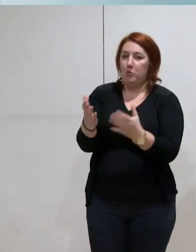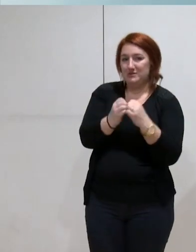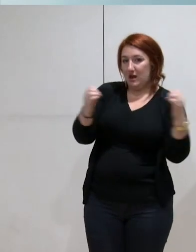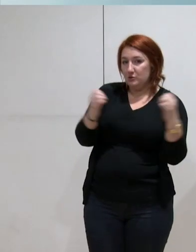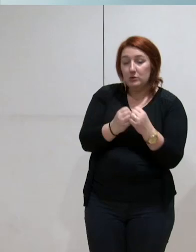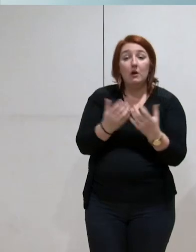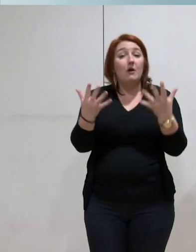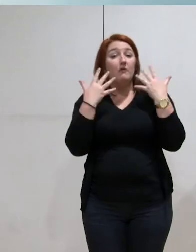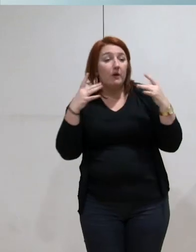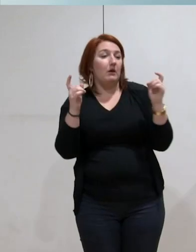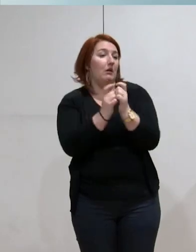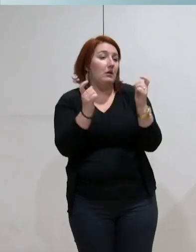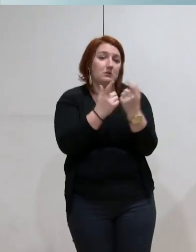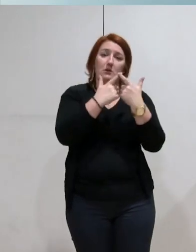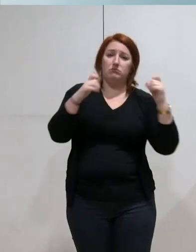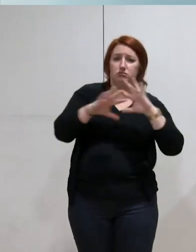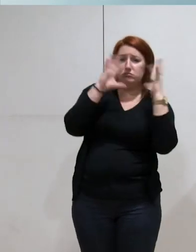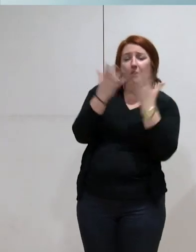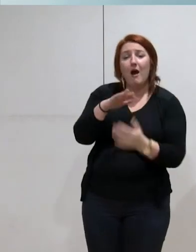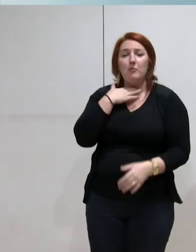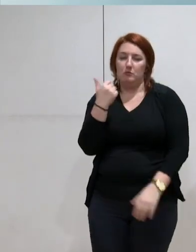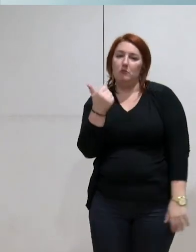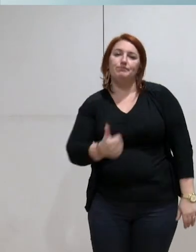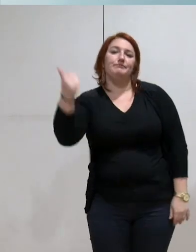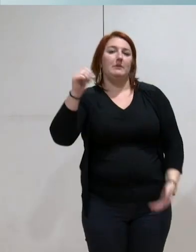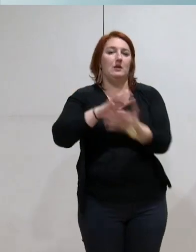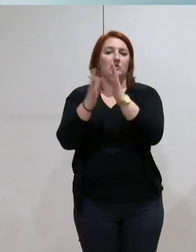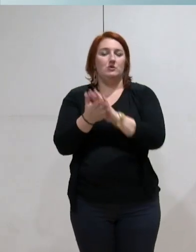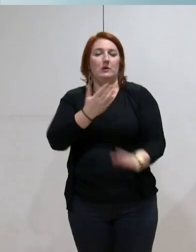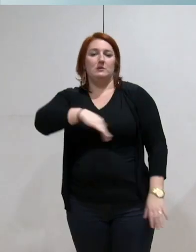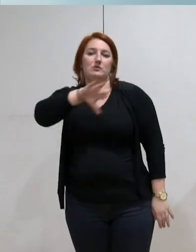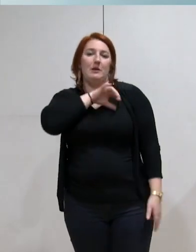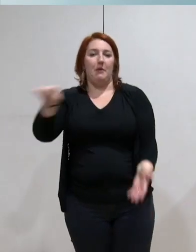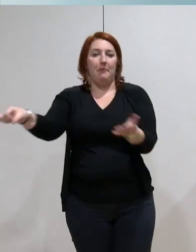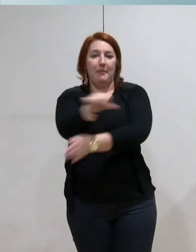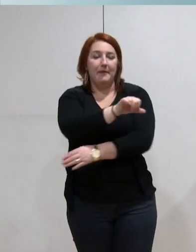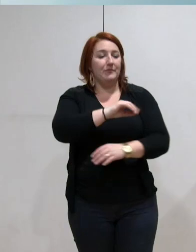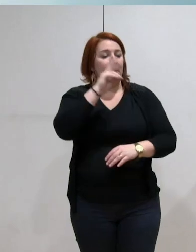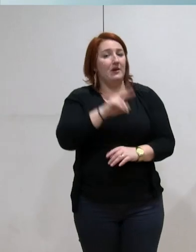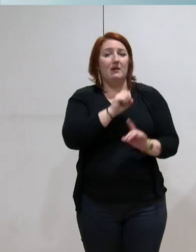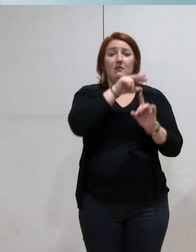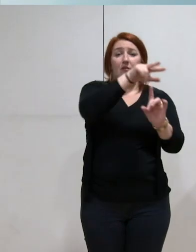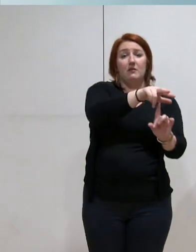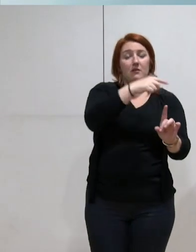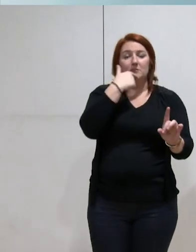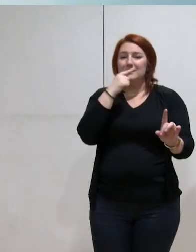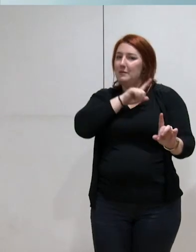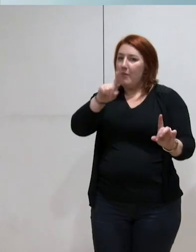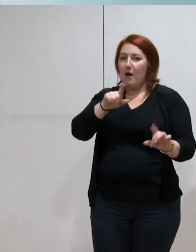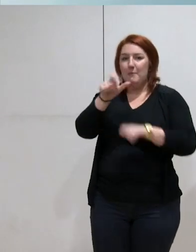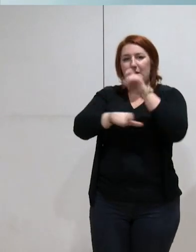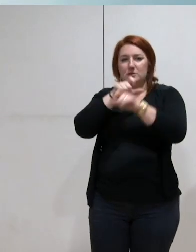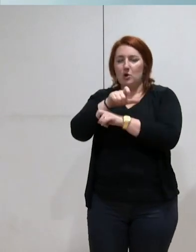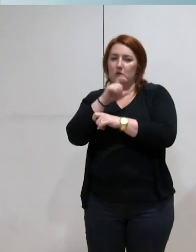abonnement ils sont la charge de l'association ce lieu qu'offrira l'antenne locale du refuge n'est pas un lieu de repris le replis pour des personnes